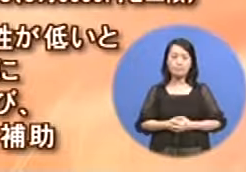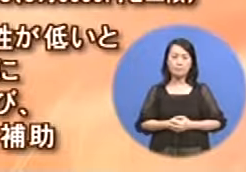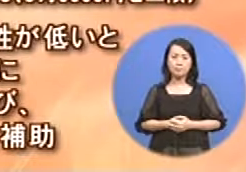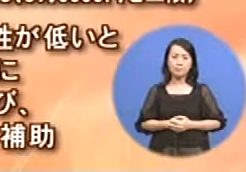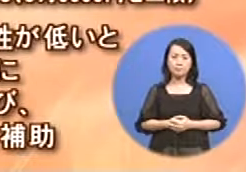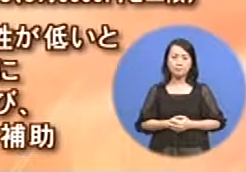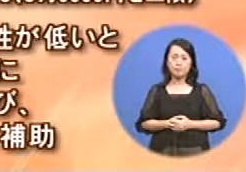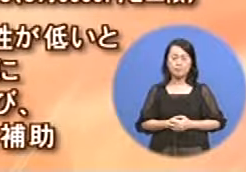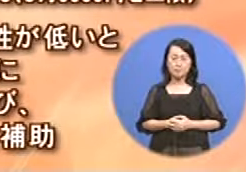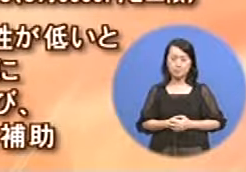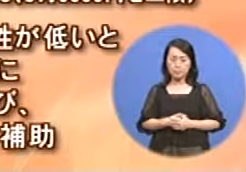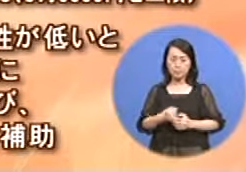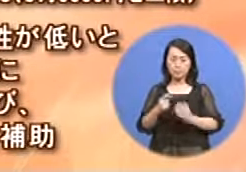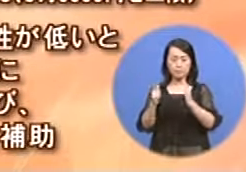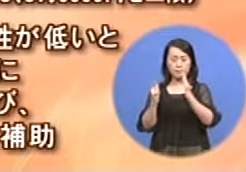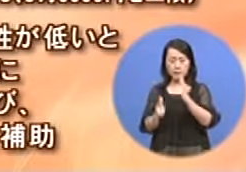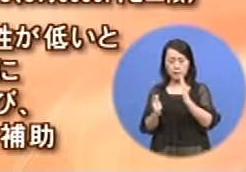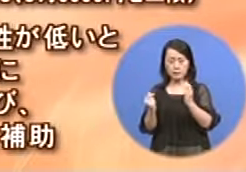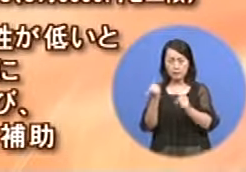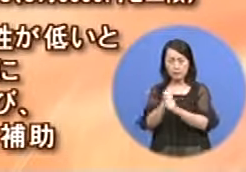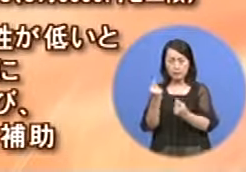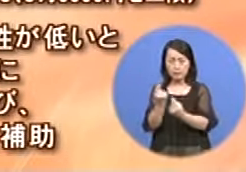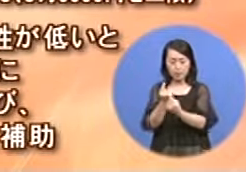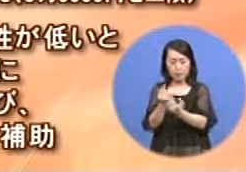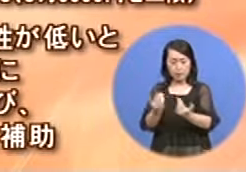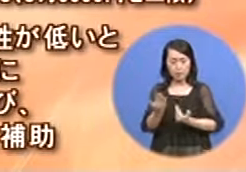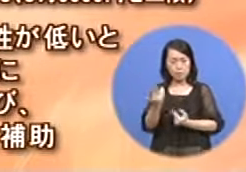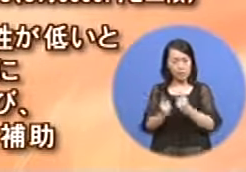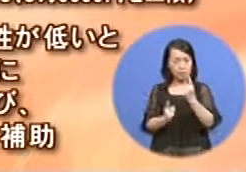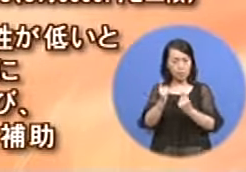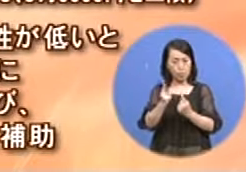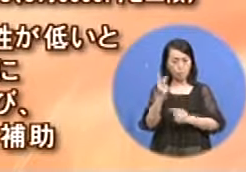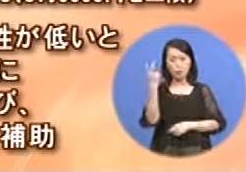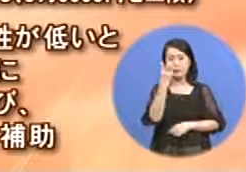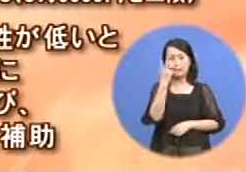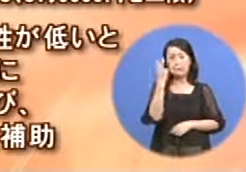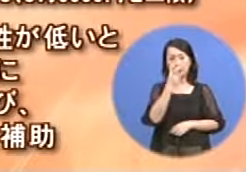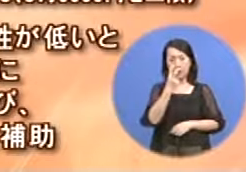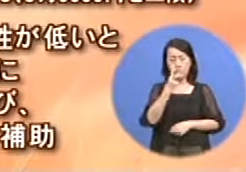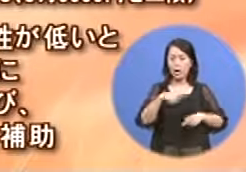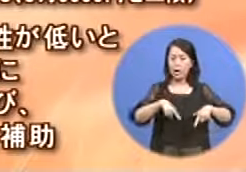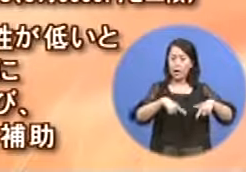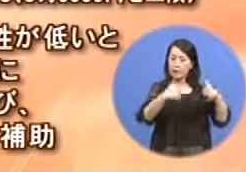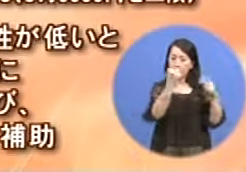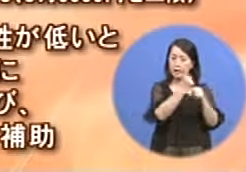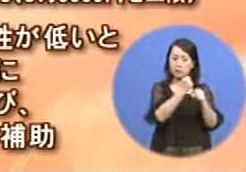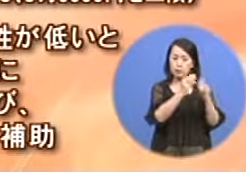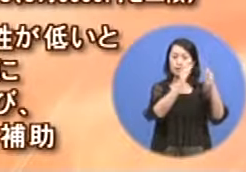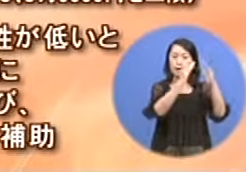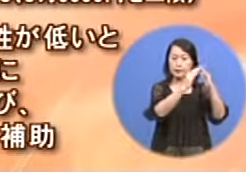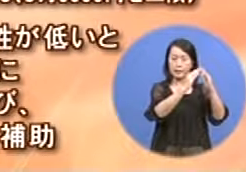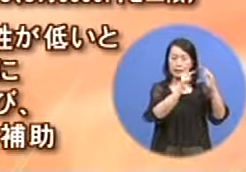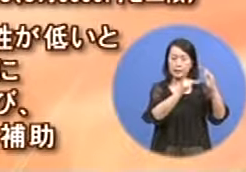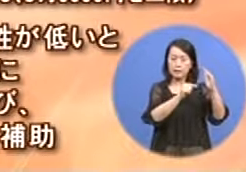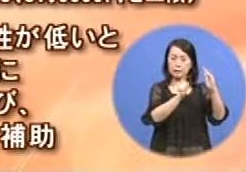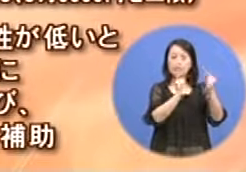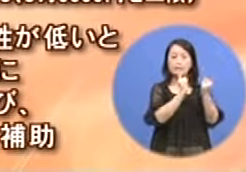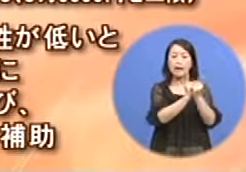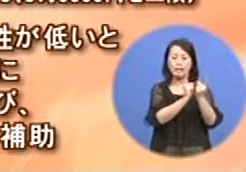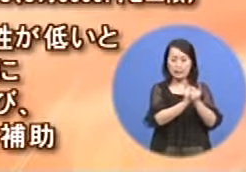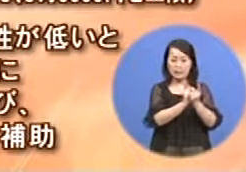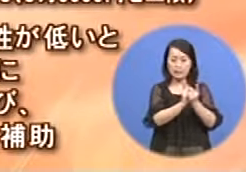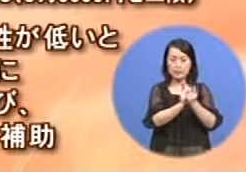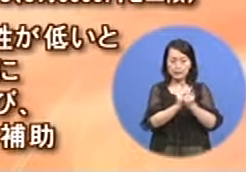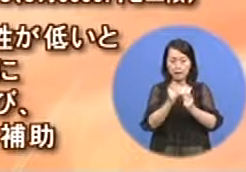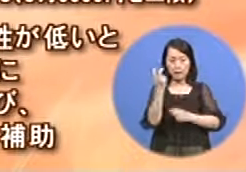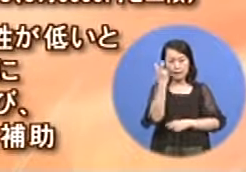耐震改修が必要かを判定する耐震診断については、木造住宅に対して耐震診断士を無料で